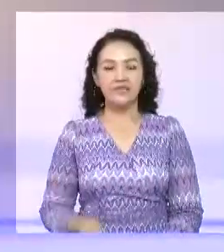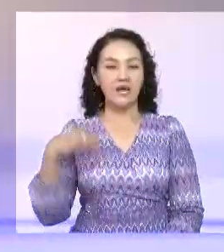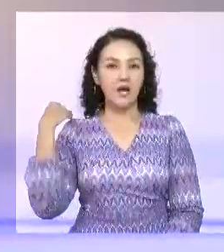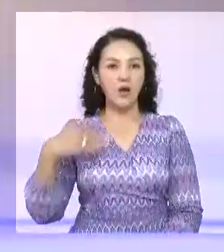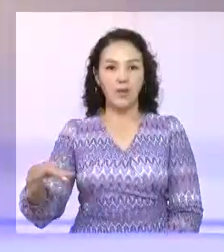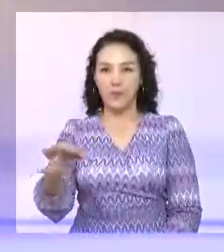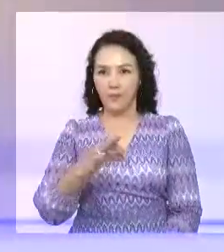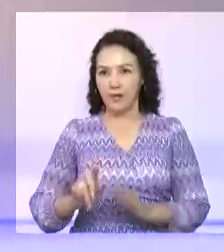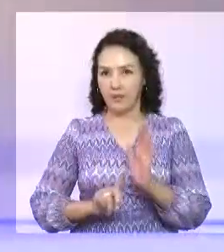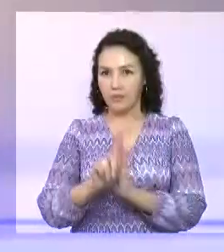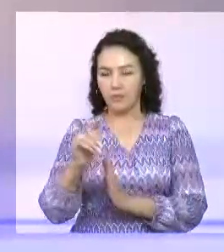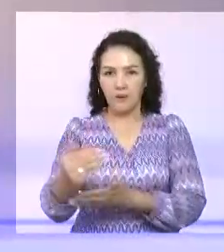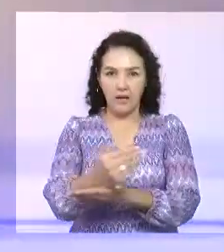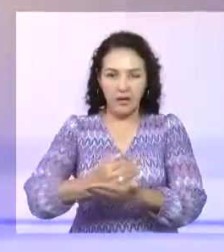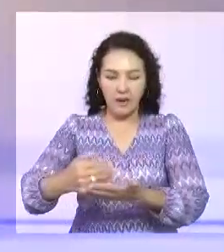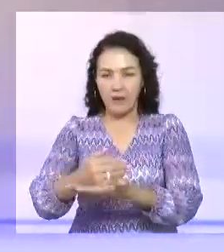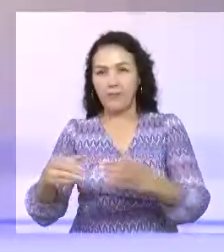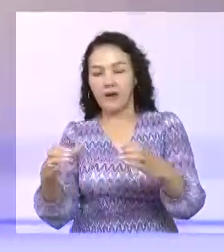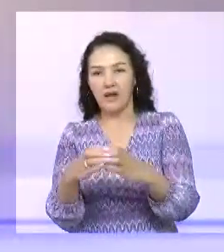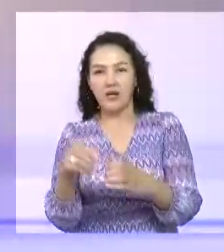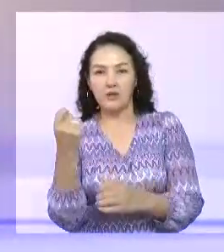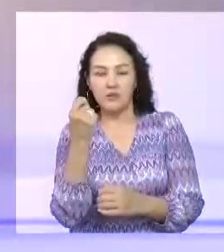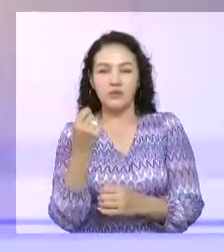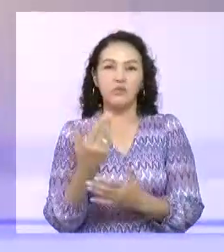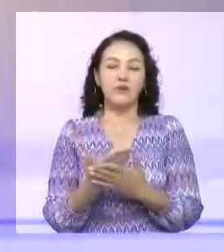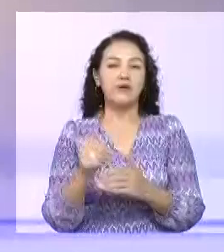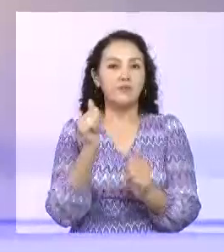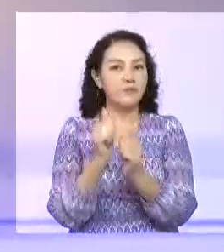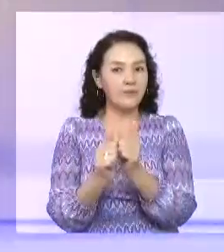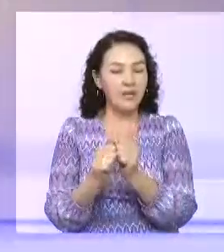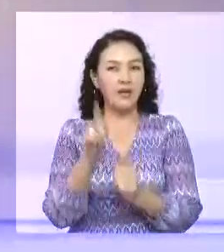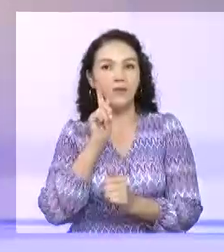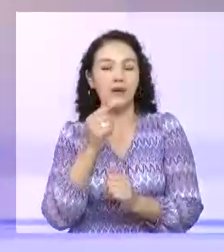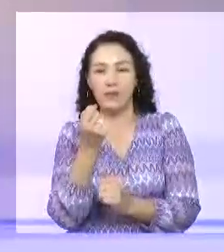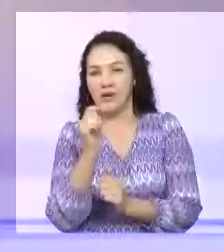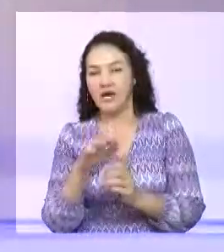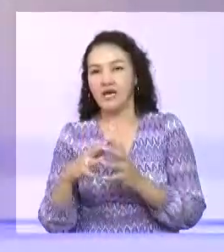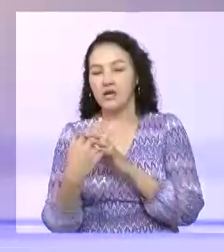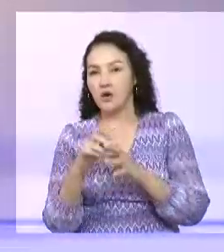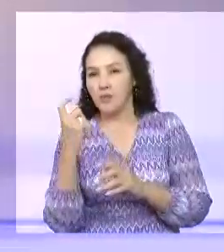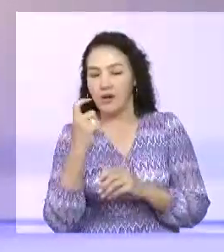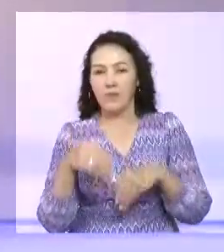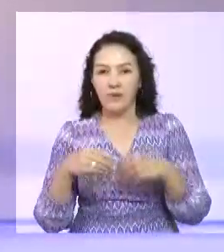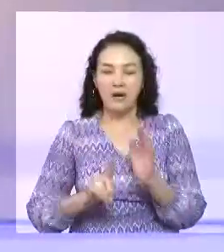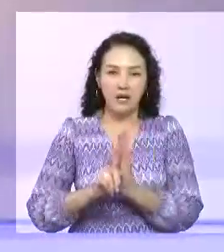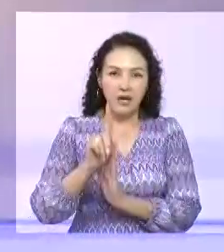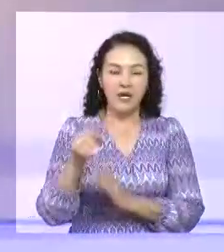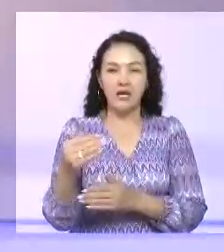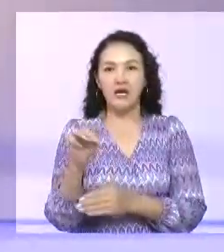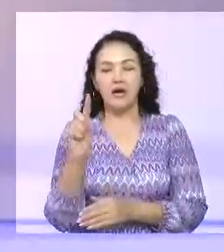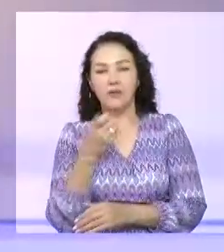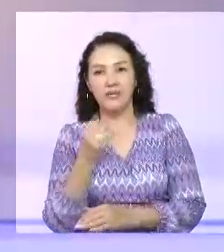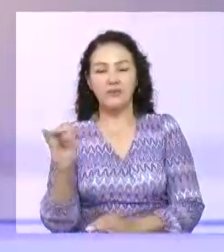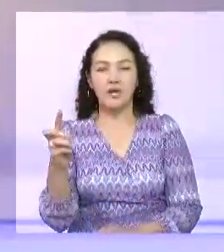В Актюбинской области стартовала уборочная кампания зерновых культур. В частности, пока небольшие сельхозформирования уже приступили к жатве в